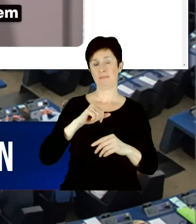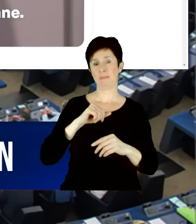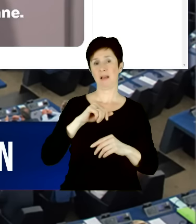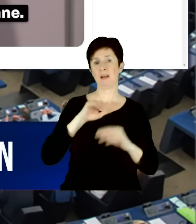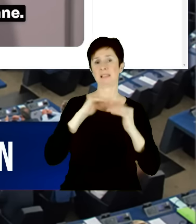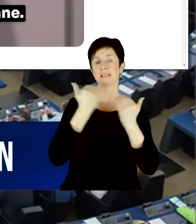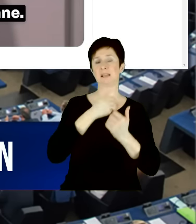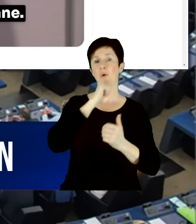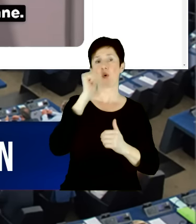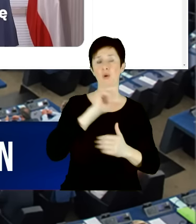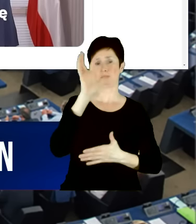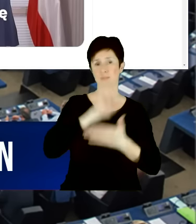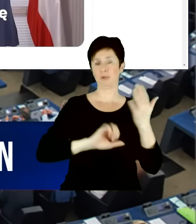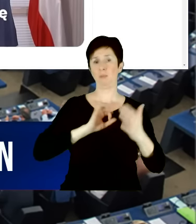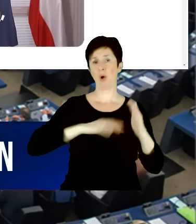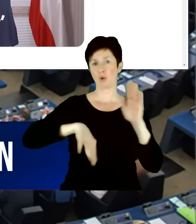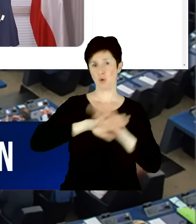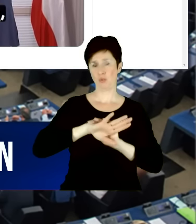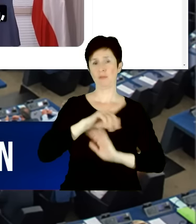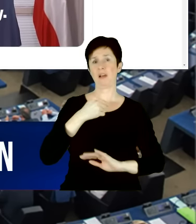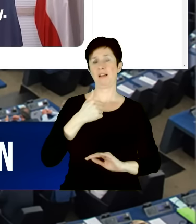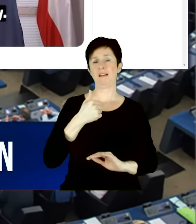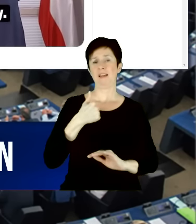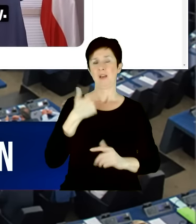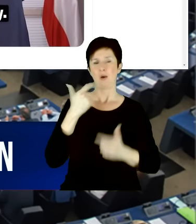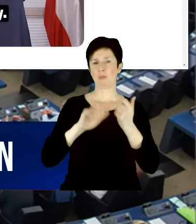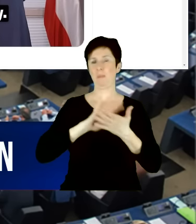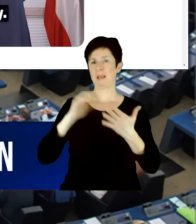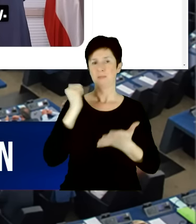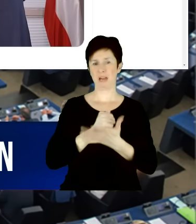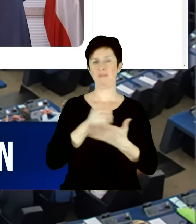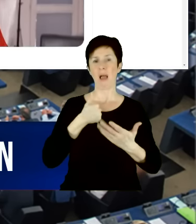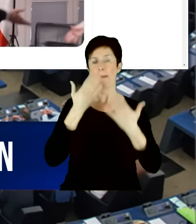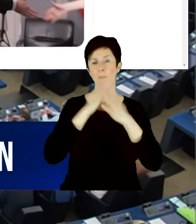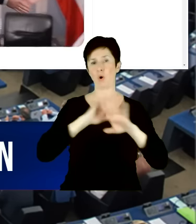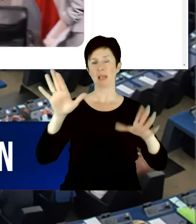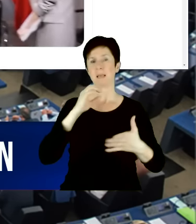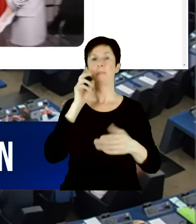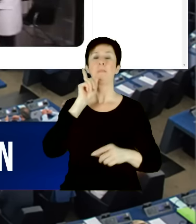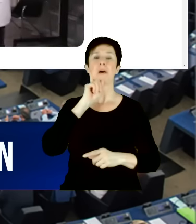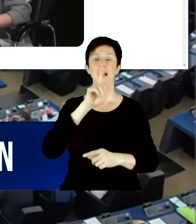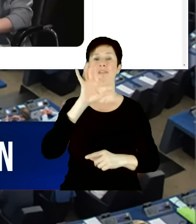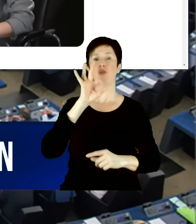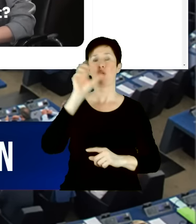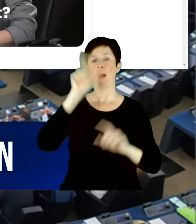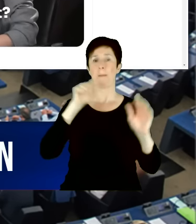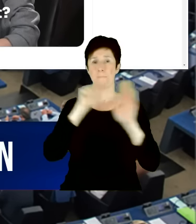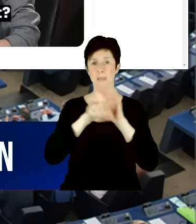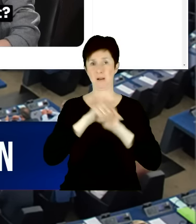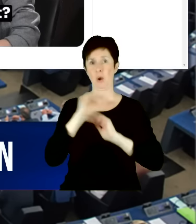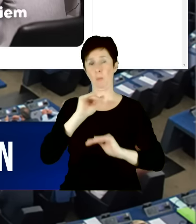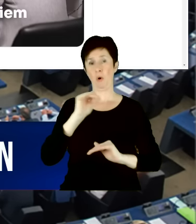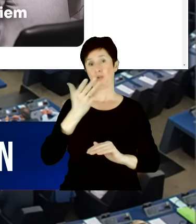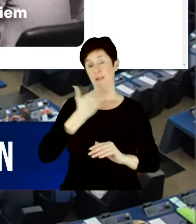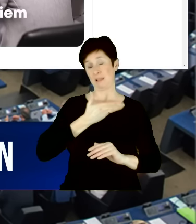uważają, że to, co ja robię, to jest mowa nienawiści, czyli pokazywanie prawdy o migrantach, to jest ich zdaniem mowa nienawiści, i za to grozi mi 3 lata więzienia, już ma akt do oskarżenia